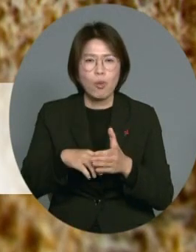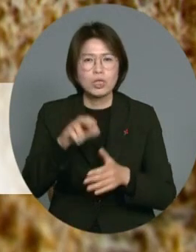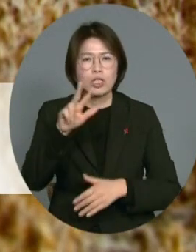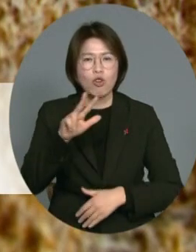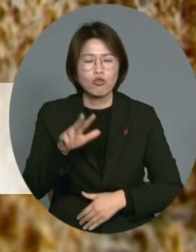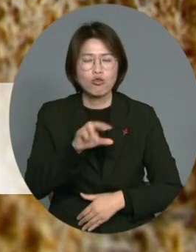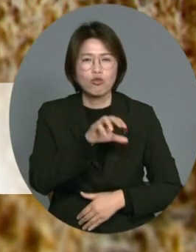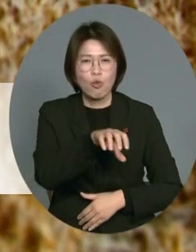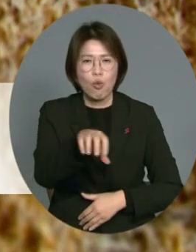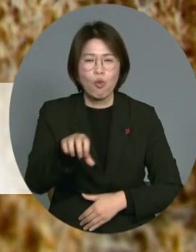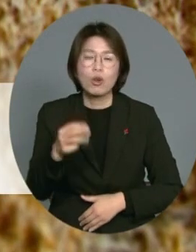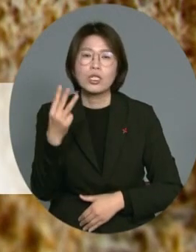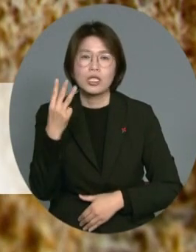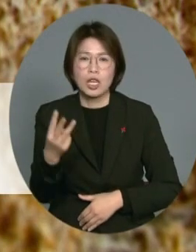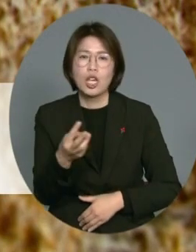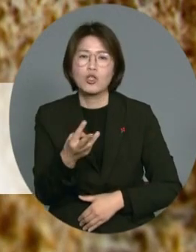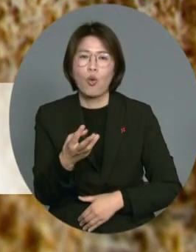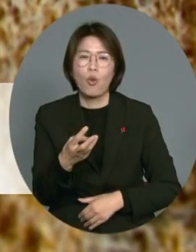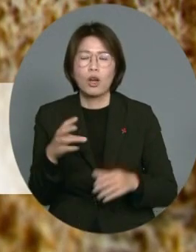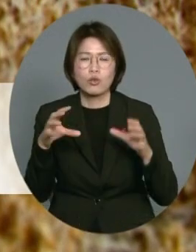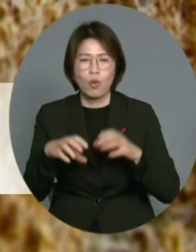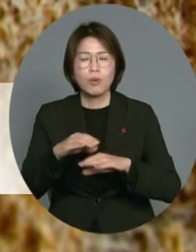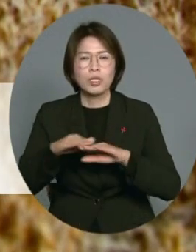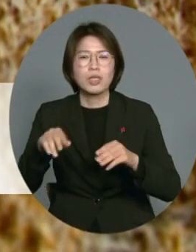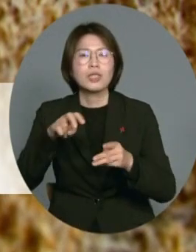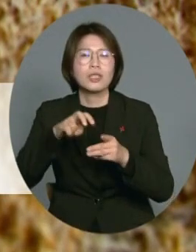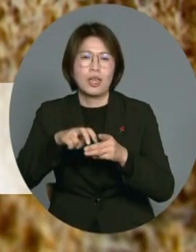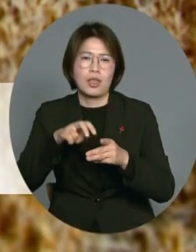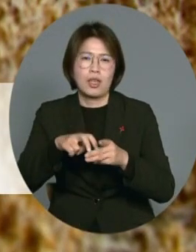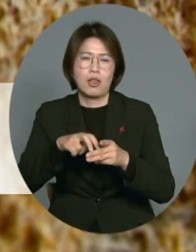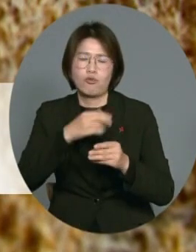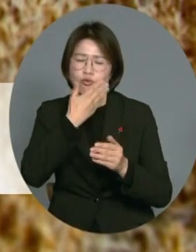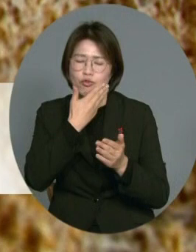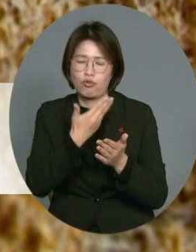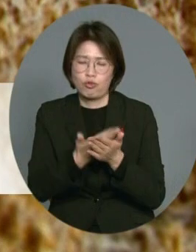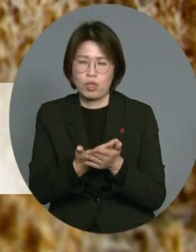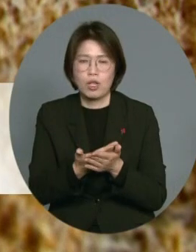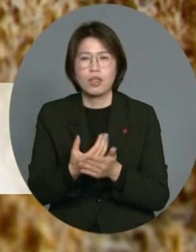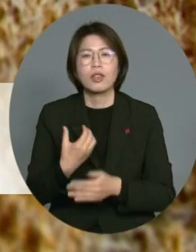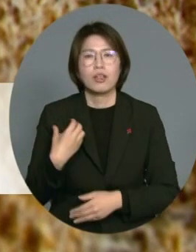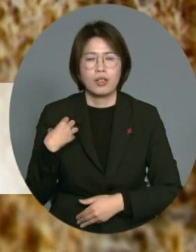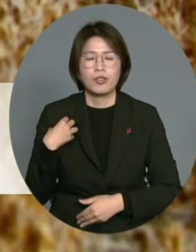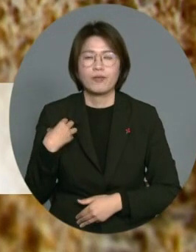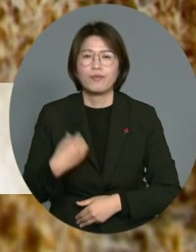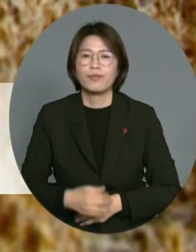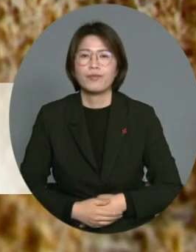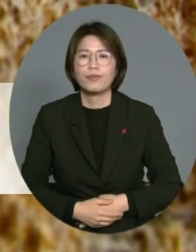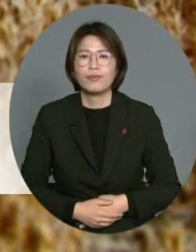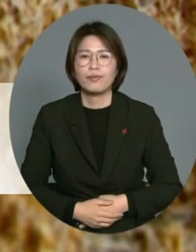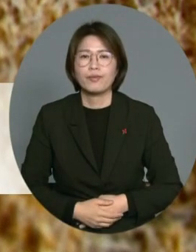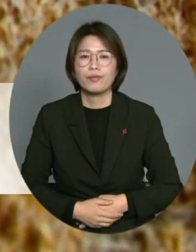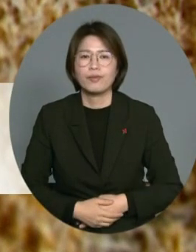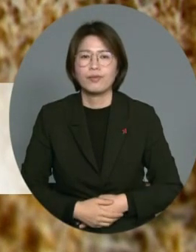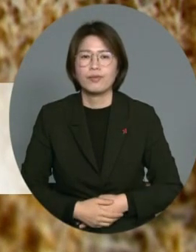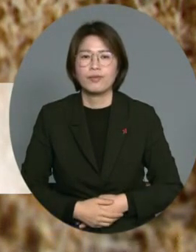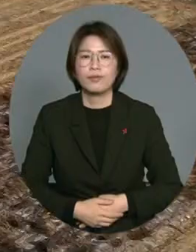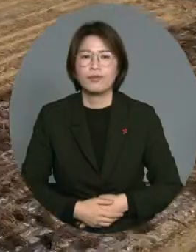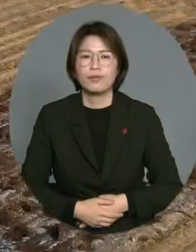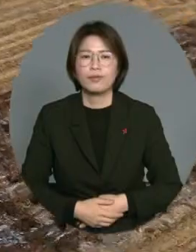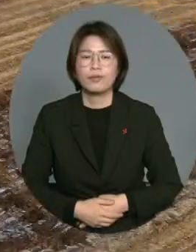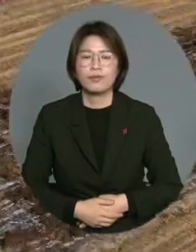곳에 설립된 종자 종합처리센터가 핵심 역할을 담당하고 있습니다. 김건엽 기자입니다.